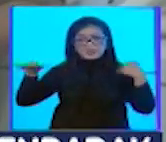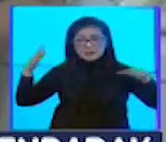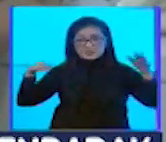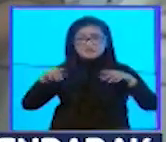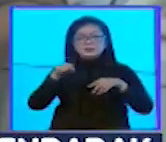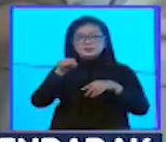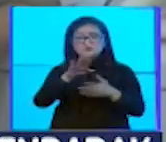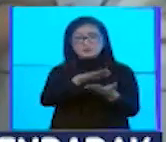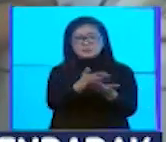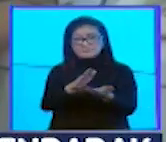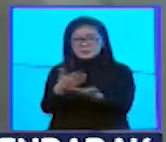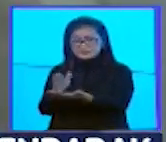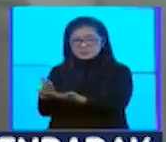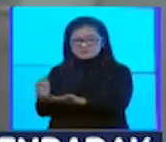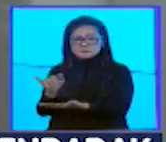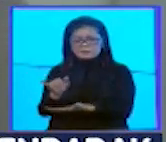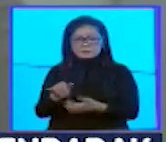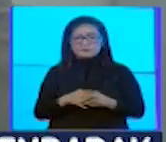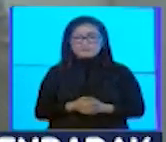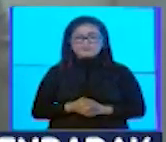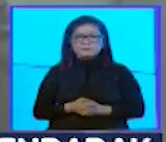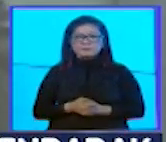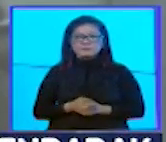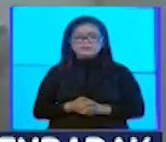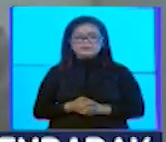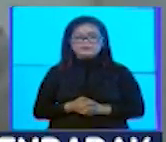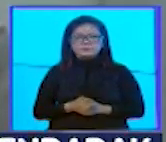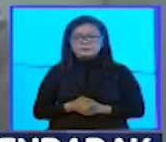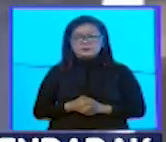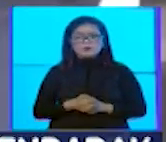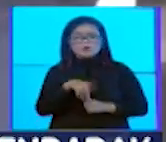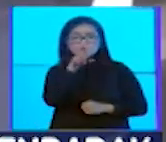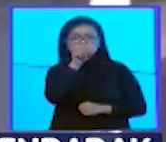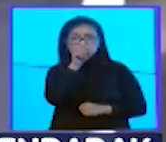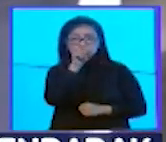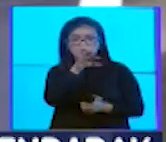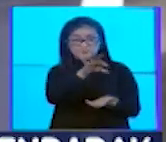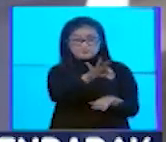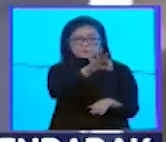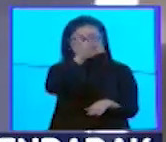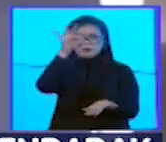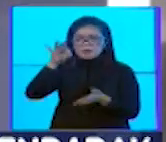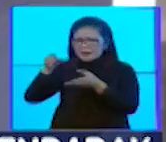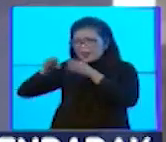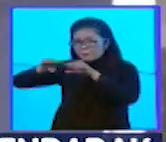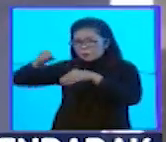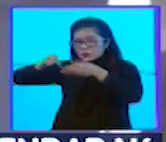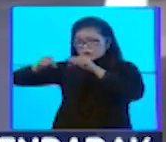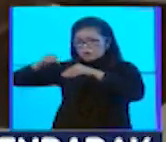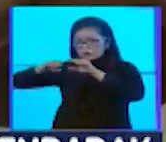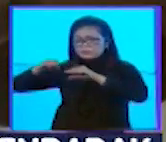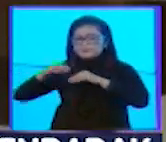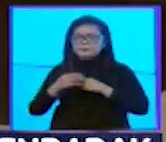Hingga kini, Balai Veteriner Denpasar masih melakukan pengujian sampel dari burung pipit yang mati mendadak untuk mengetahui penyebab pasti